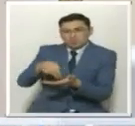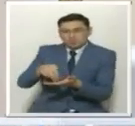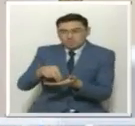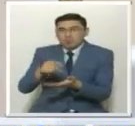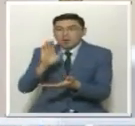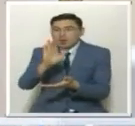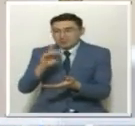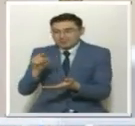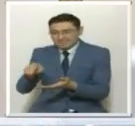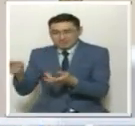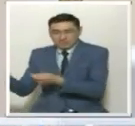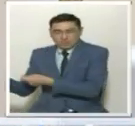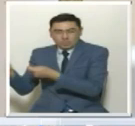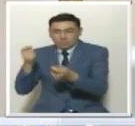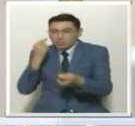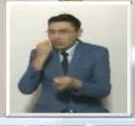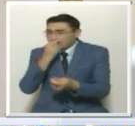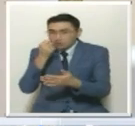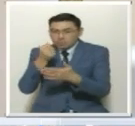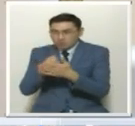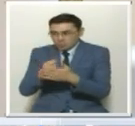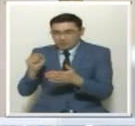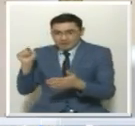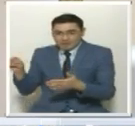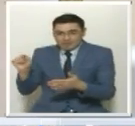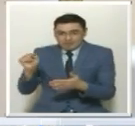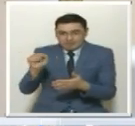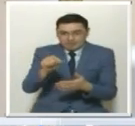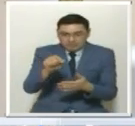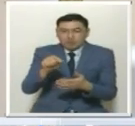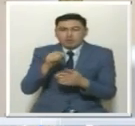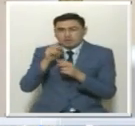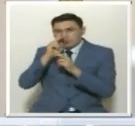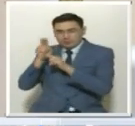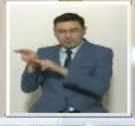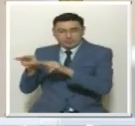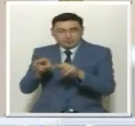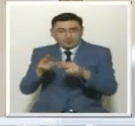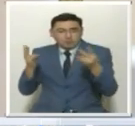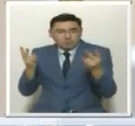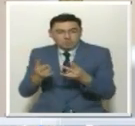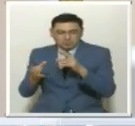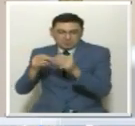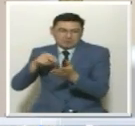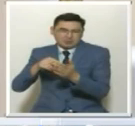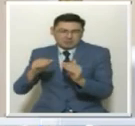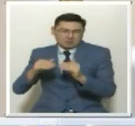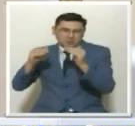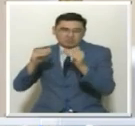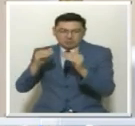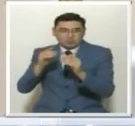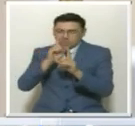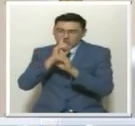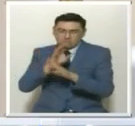жеткенге дейін тізбектің барлығында бақылау жүргізу керек, сол жерге ықпал ету керек.